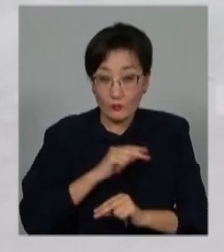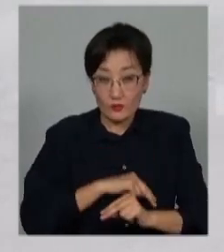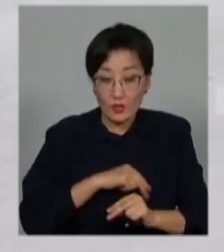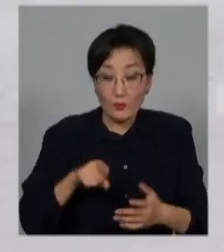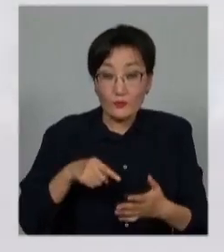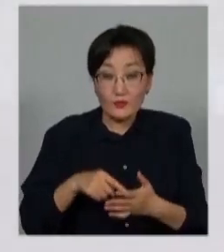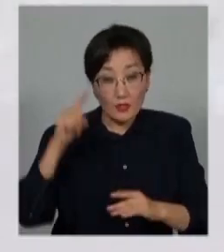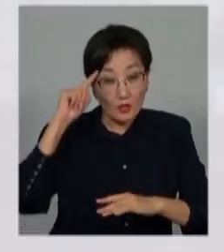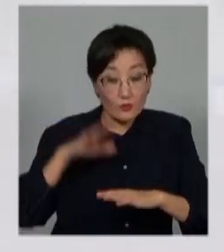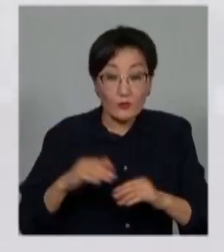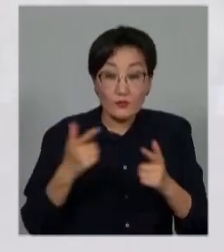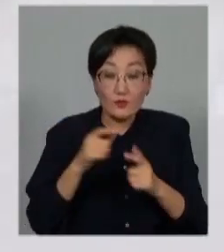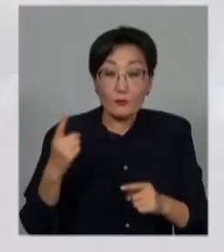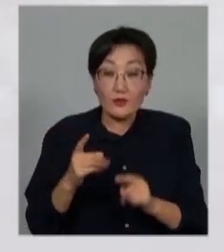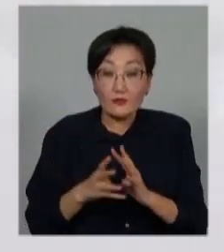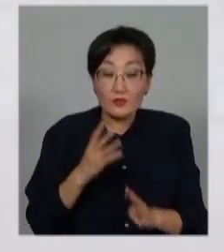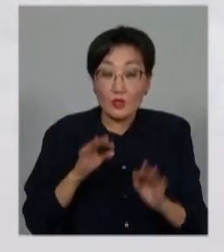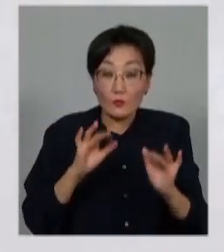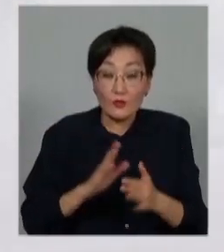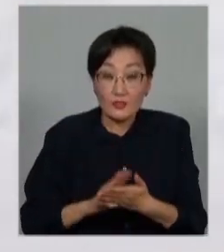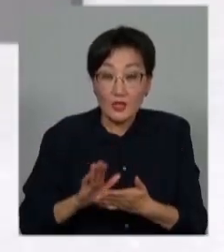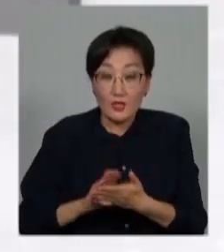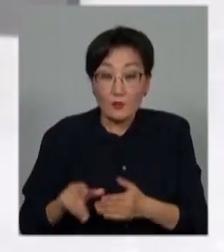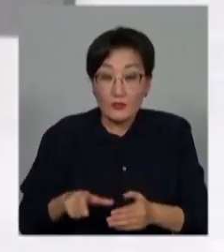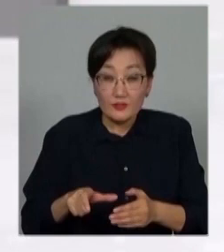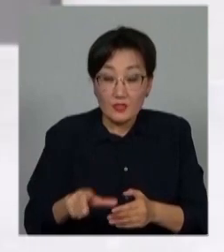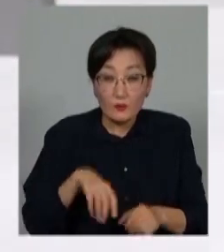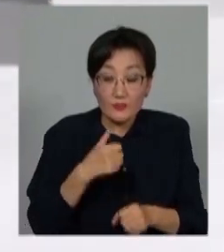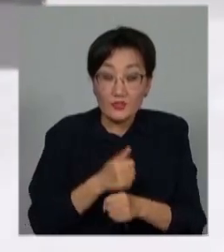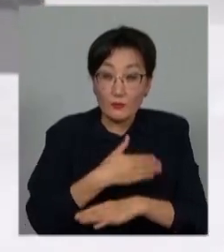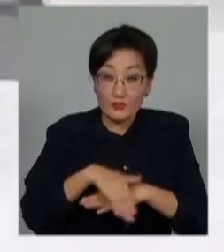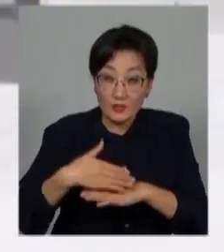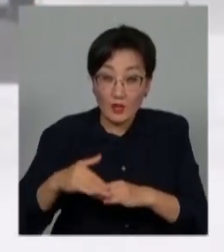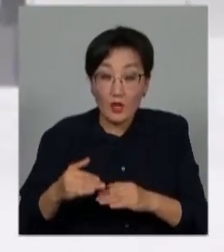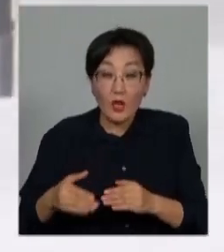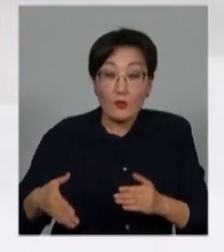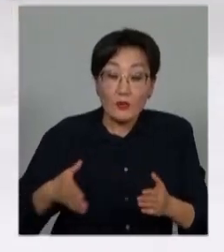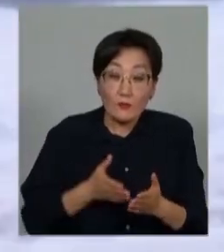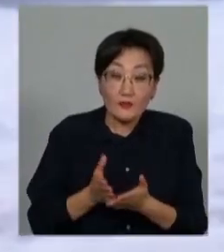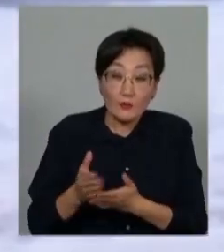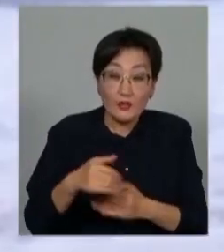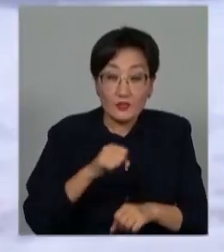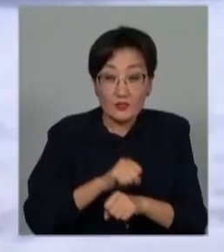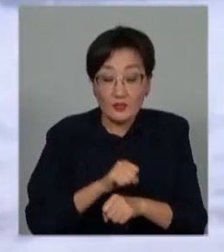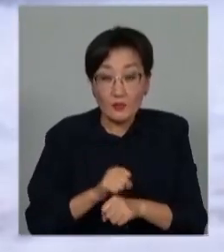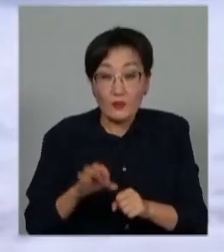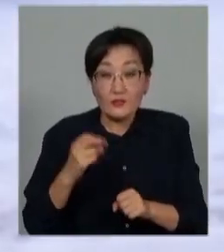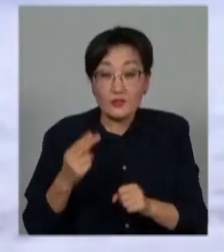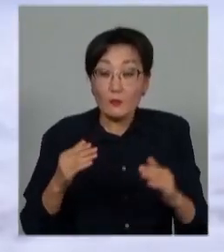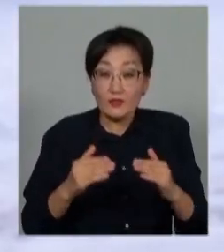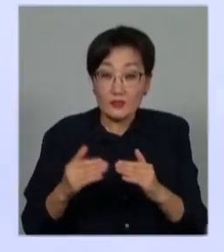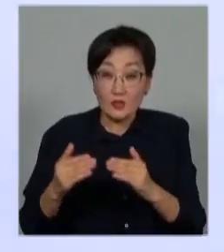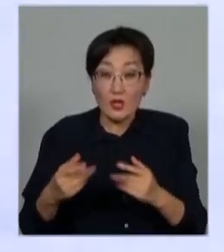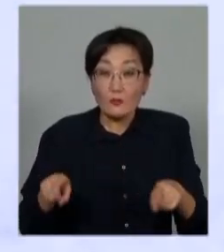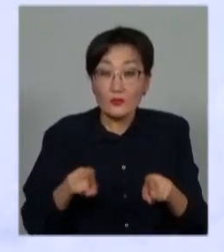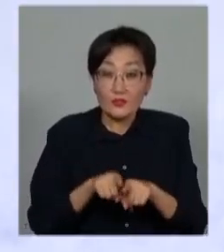В Горакимате сообщили, в первую очередь снег убирают на магистральных и основных улицах, на объездных путях к остановкам и социальным объектам,